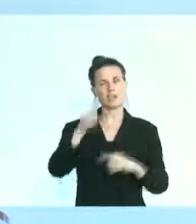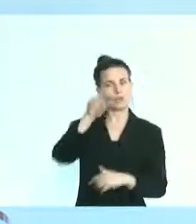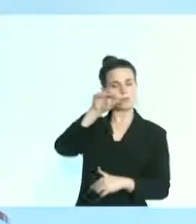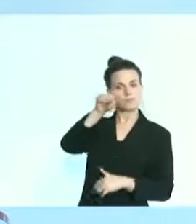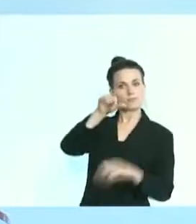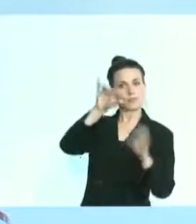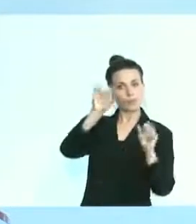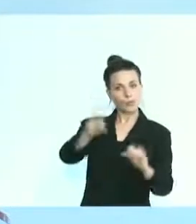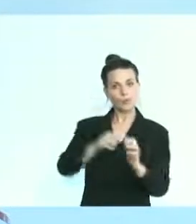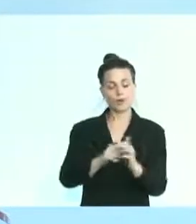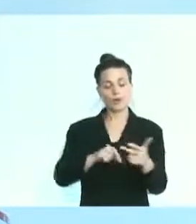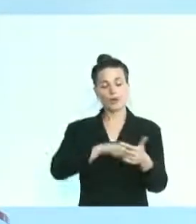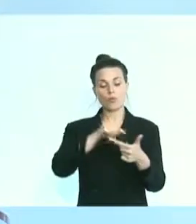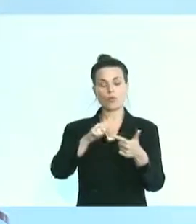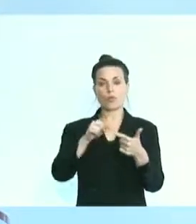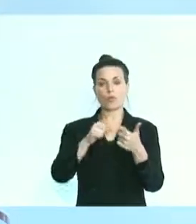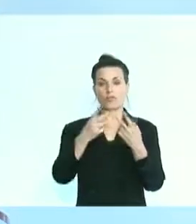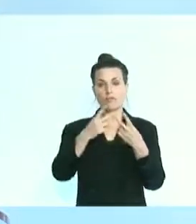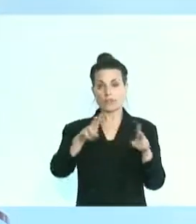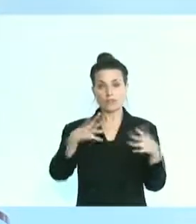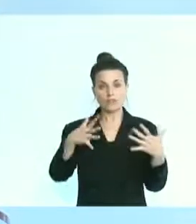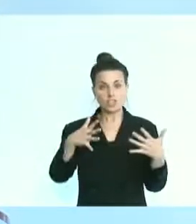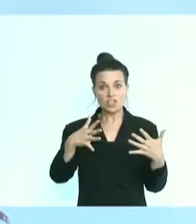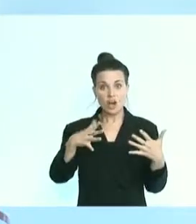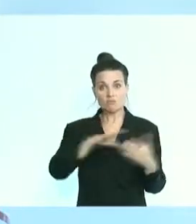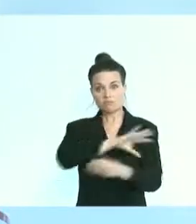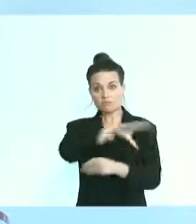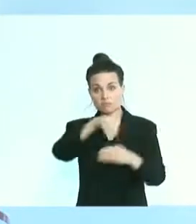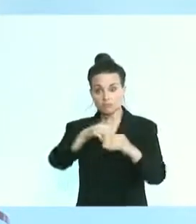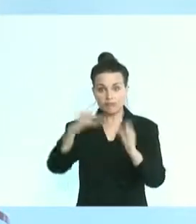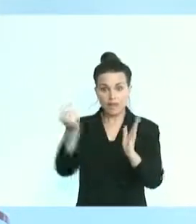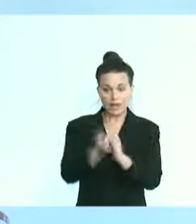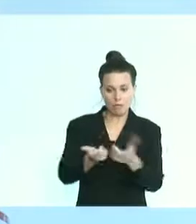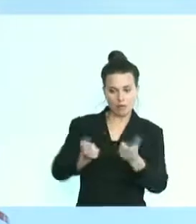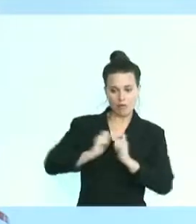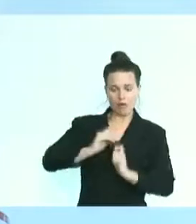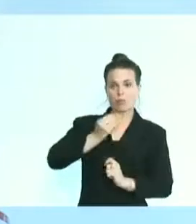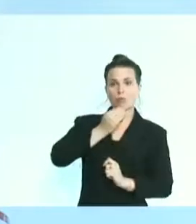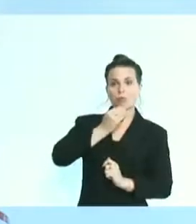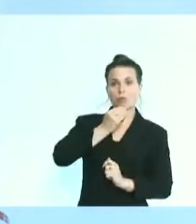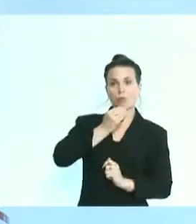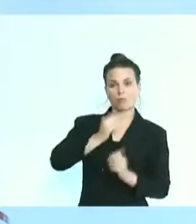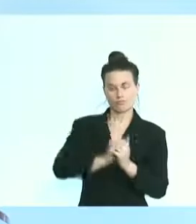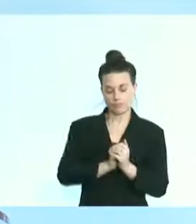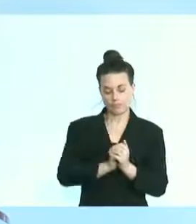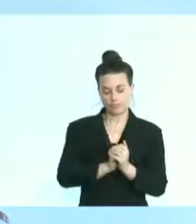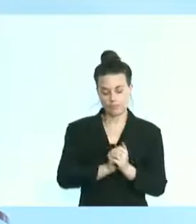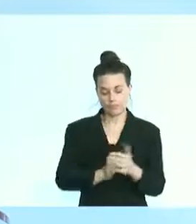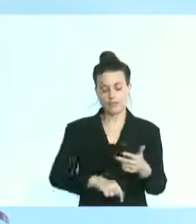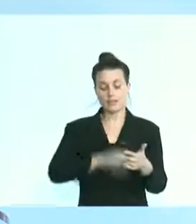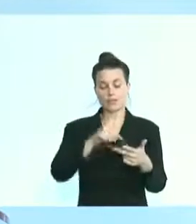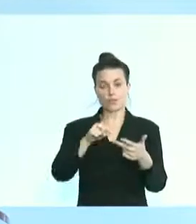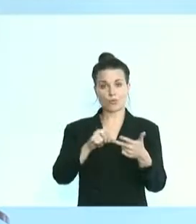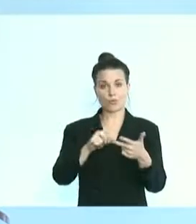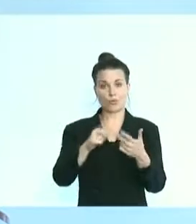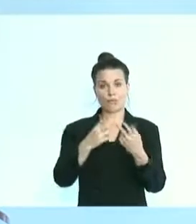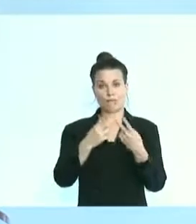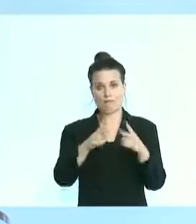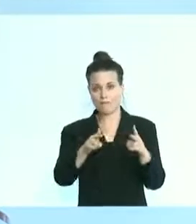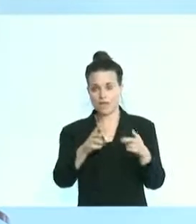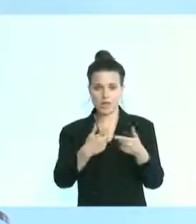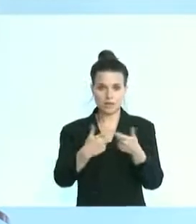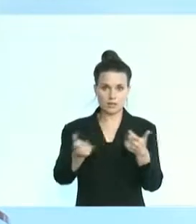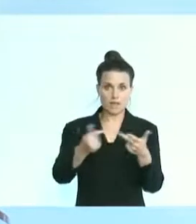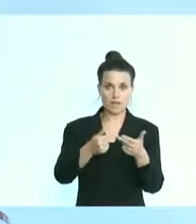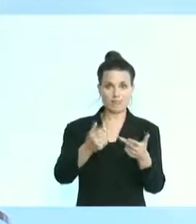qu'elles intègrent la mission ambassadeur de l'accessibilité dans leur agrément. Et pour les collectivités qui n'ont pas l'agrément et qui n'auraient pas suffisamment